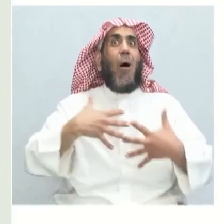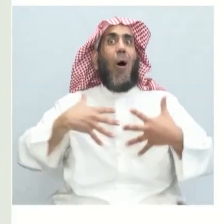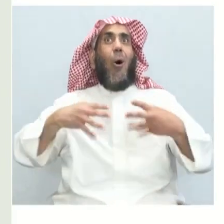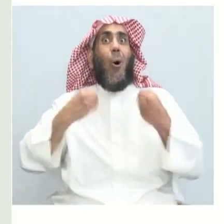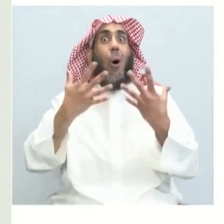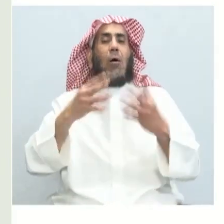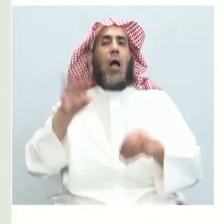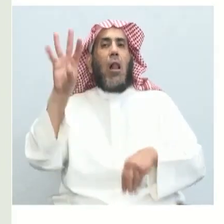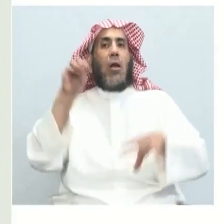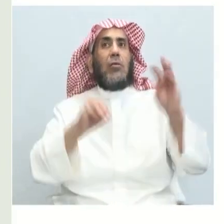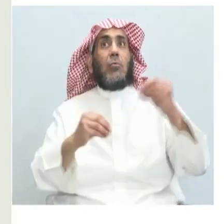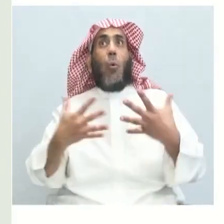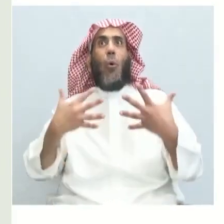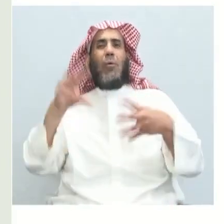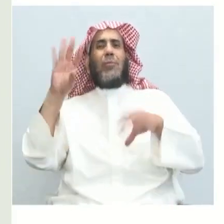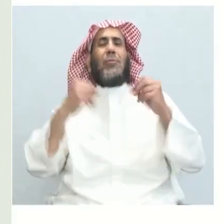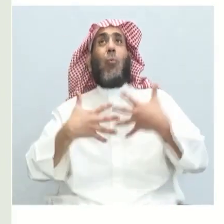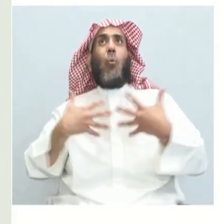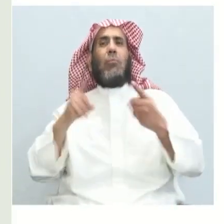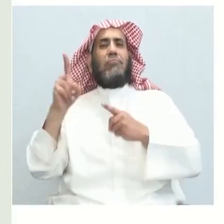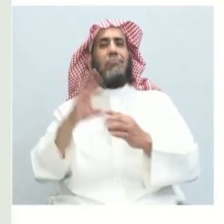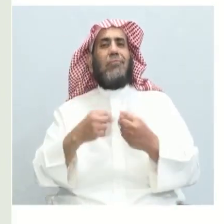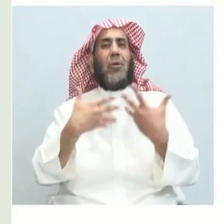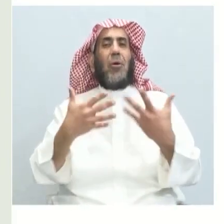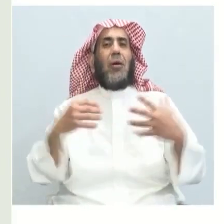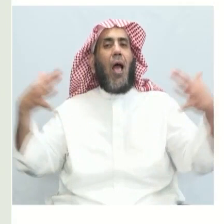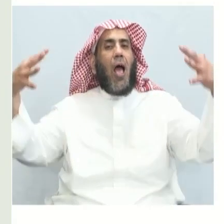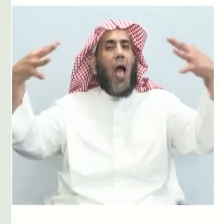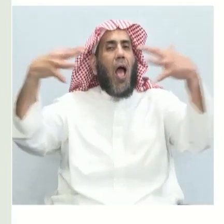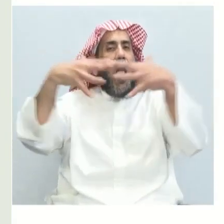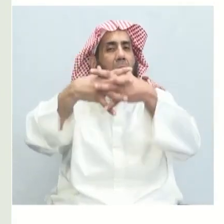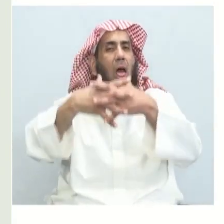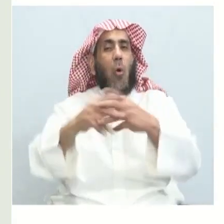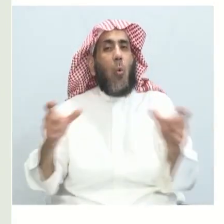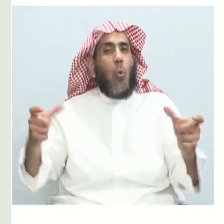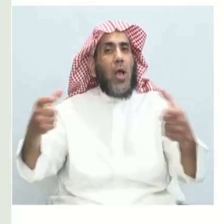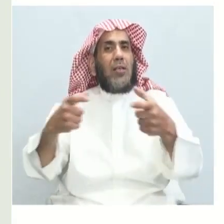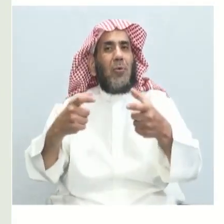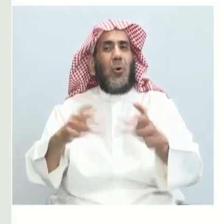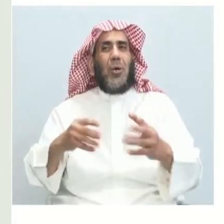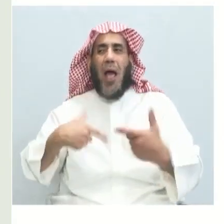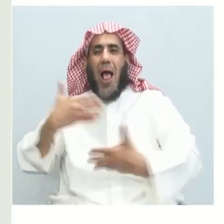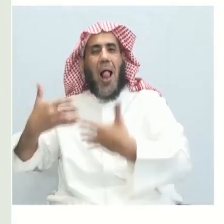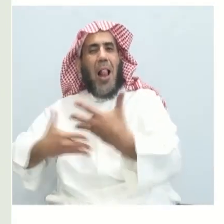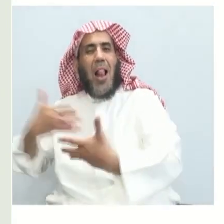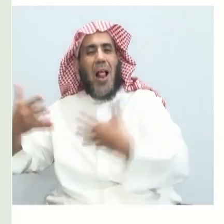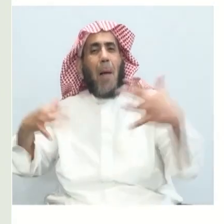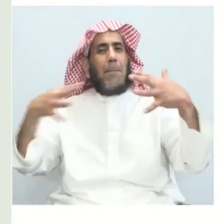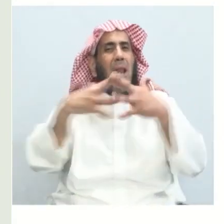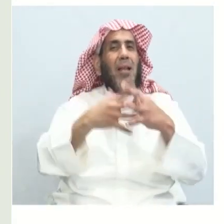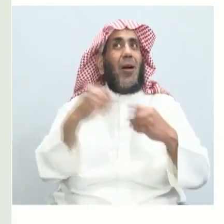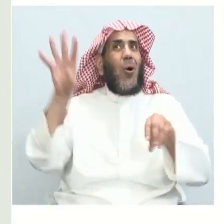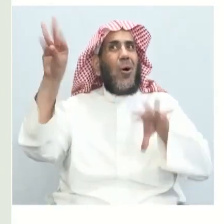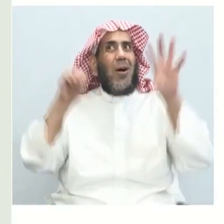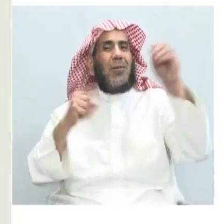بالقصص شغفا شديدا فعندما يرخي الليل سدوله يجتمعون للسمر والاستماع الى القصص